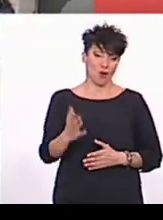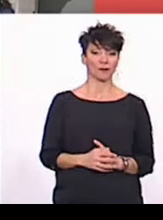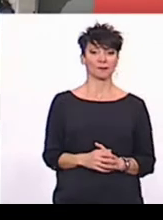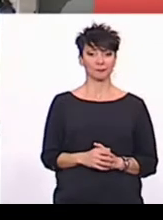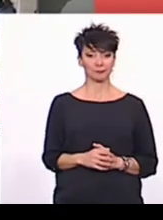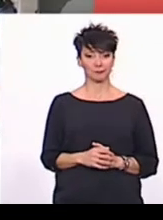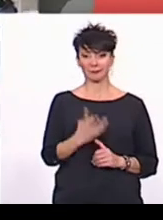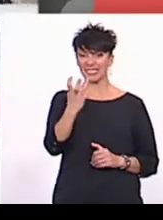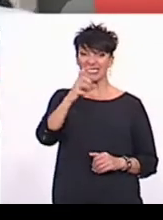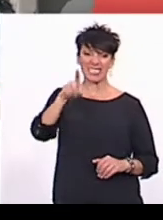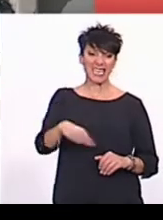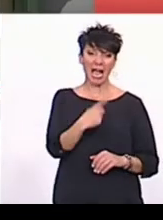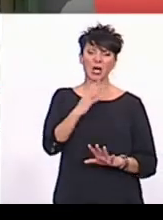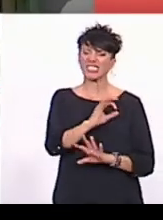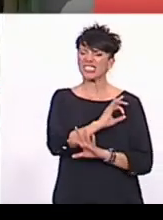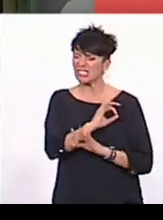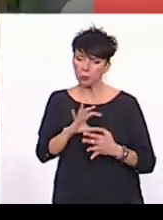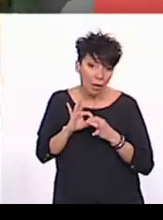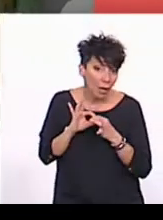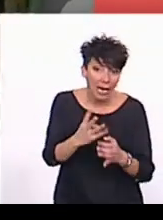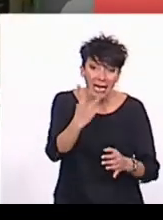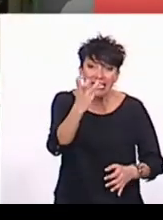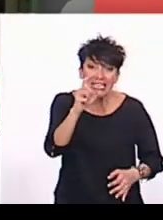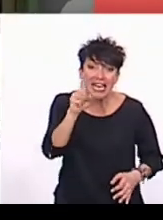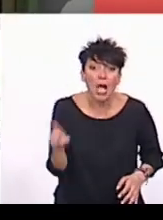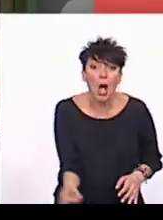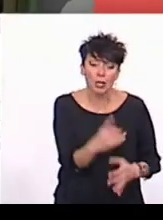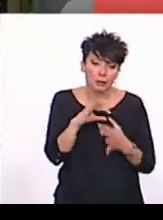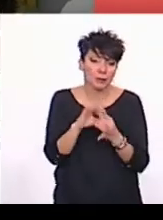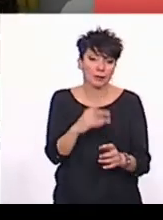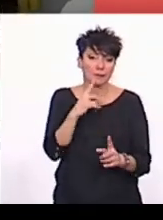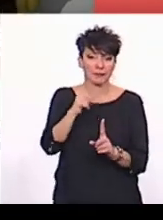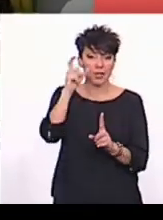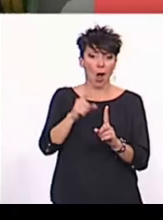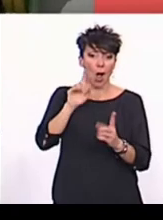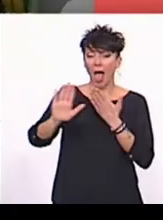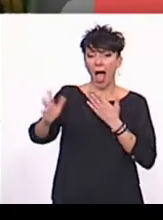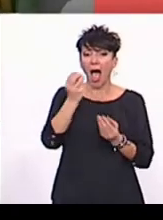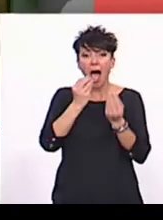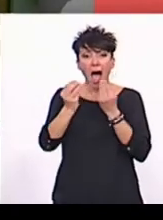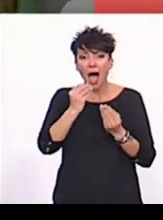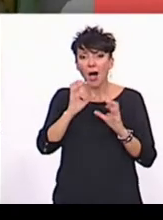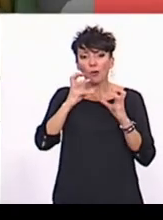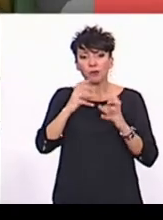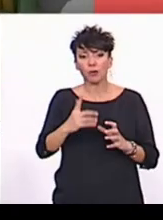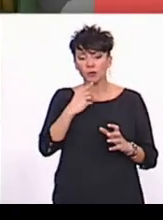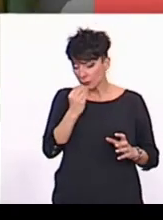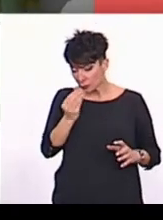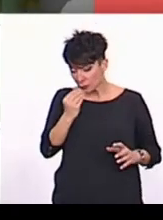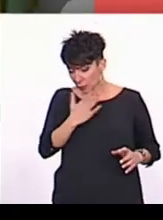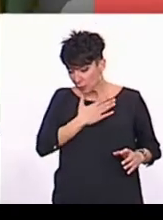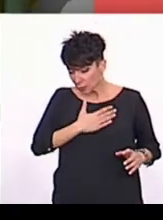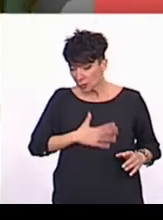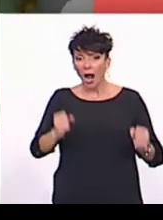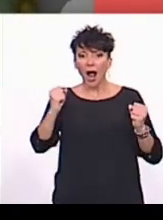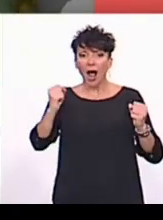Το 30 ώρες όμως είναι στη τσεπάκι. 30 ώρες στην πρώτη γραμμή. Ο Χριστόφορος περνάει απέναντι για να πάρει μερικά φρούτα. Θα τον κρατήσουν δυνατό